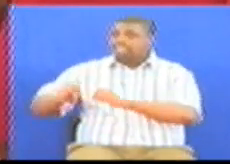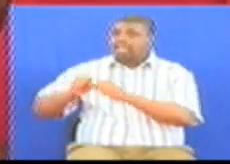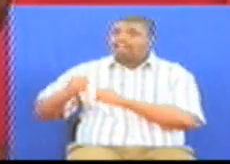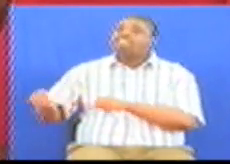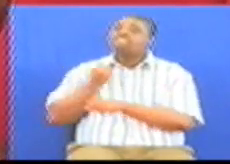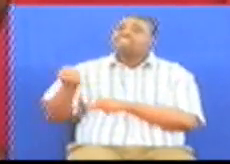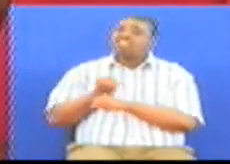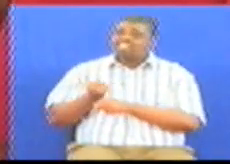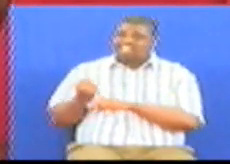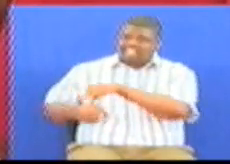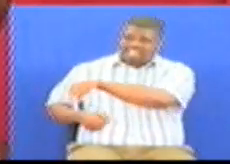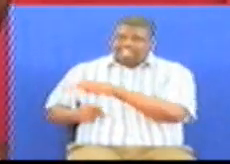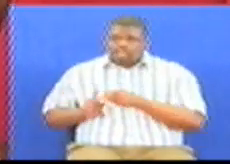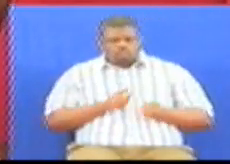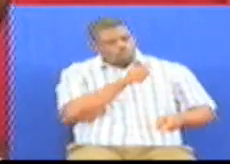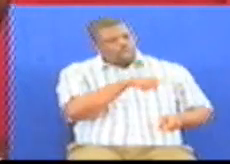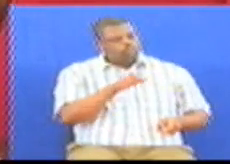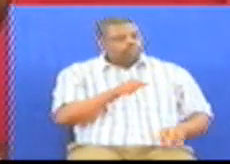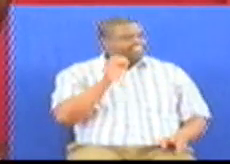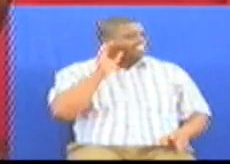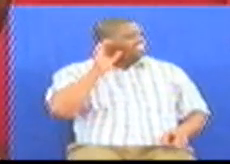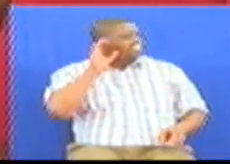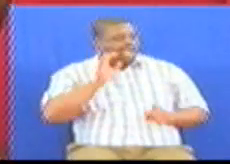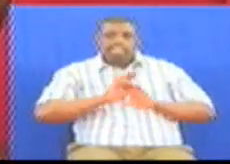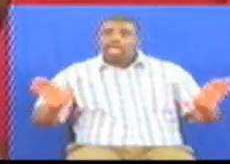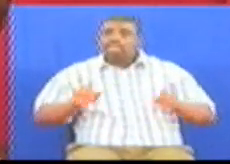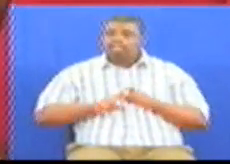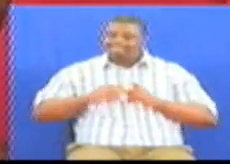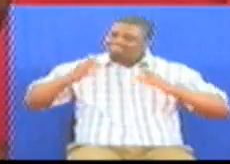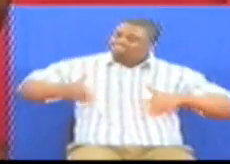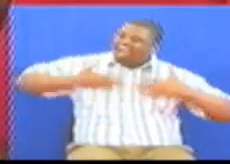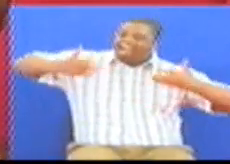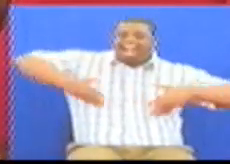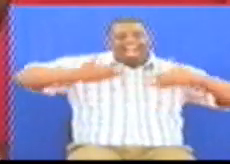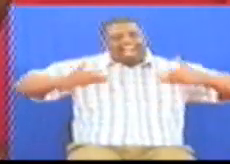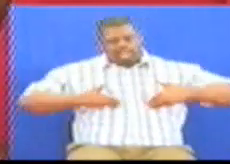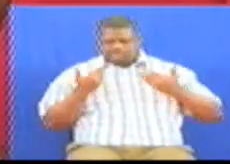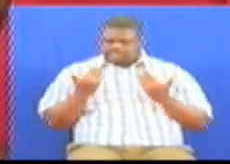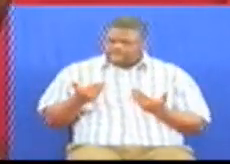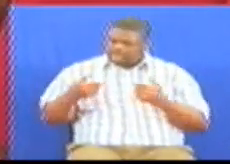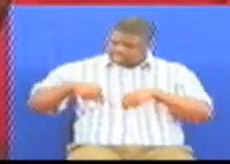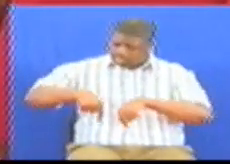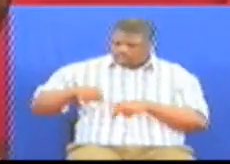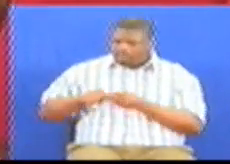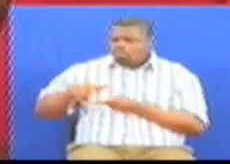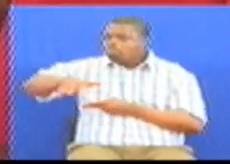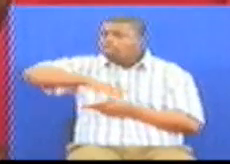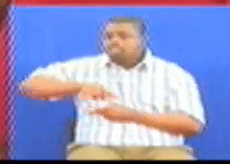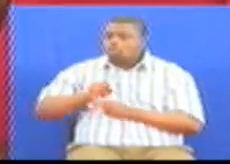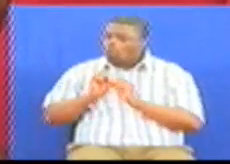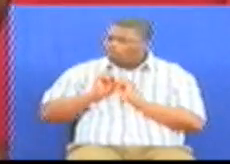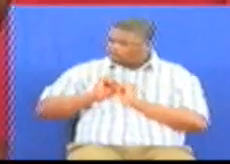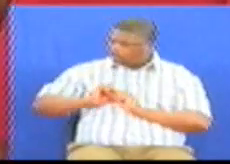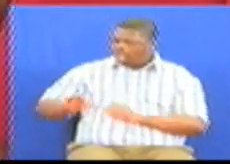ufanyike. Wale wananchi wamesikia, wamefurahi sana kwamba sasa yale maeneo yatapitiwa upya kwa mujibu